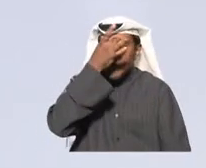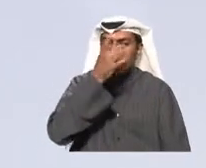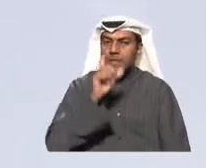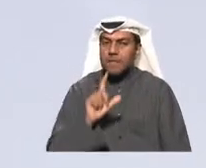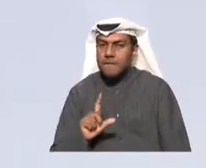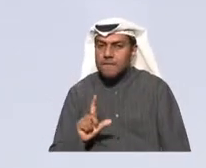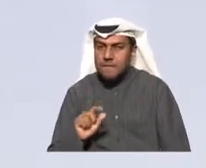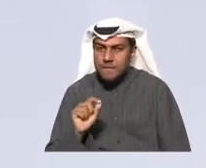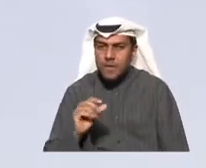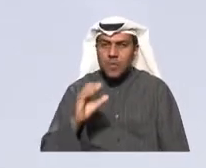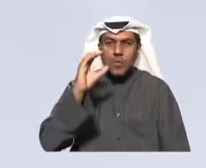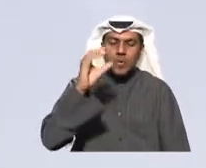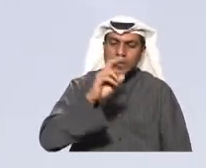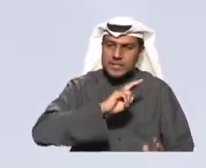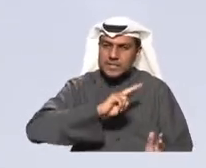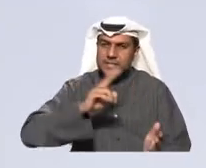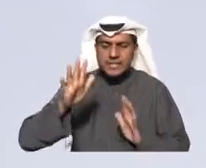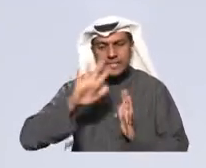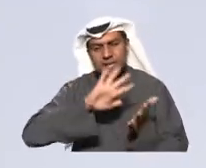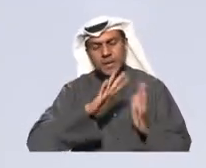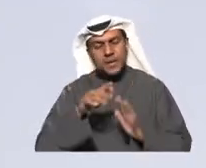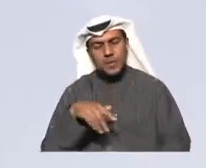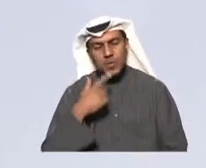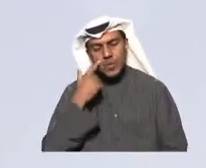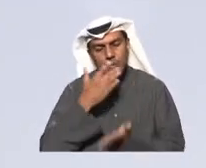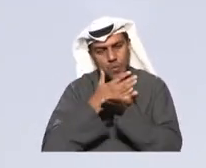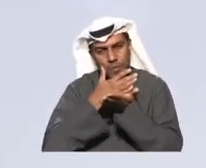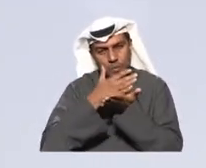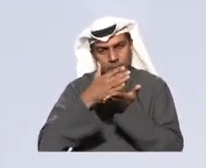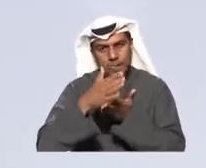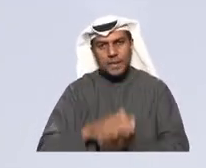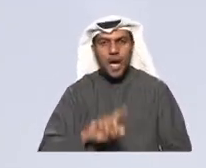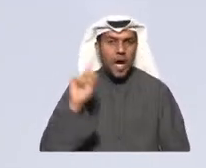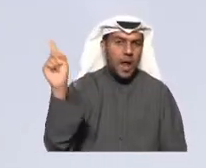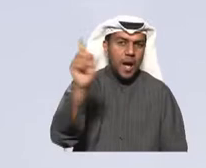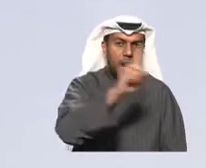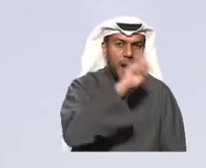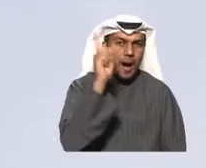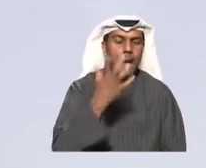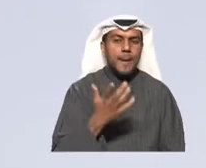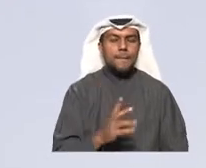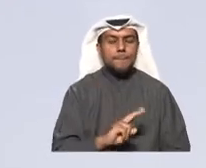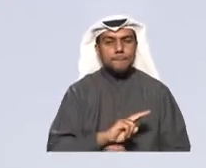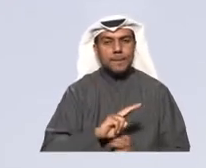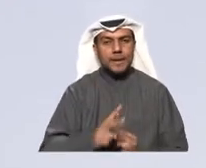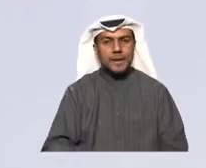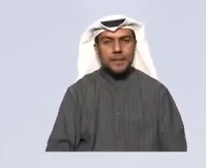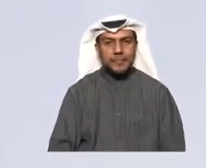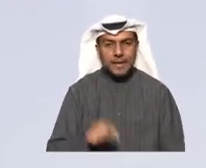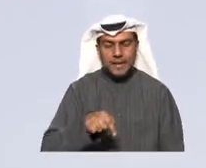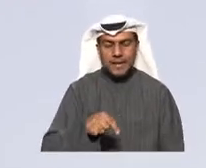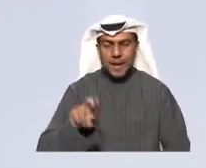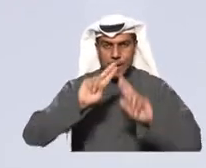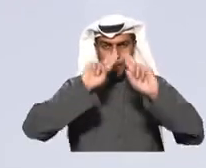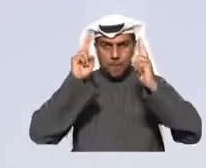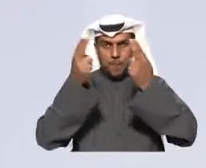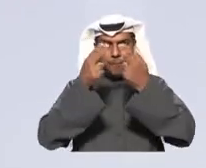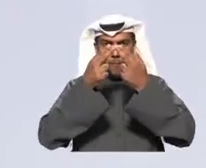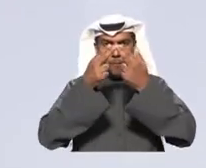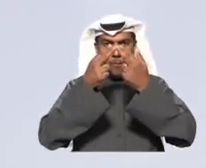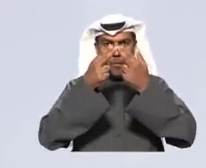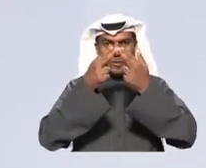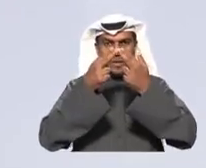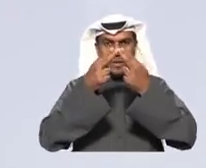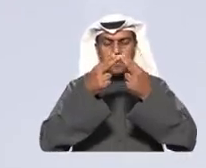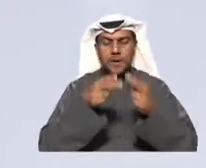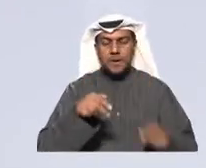انتشار فيروس كورونا على المستوى العالمي والإقليمي والمحلي. يأتي هذا المؤتمر من